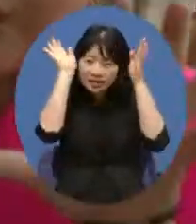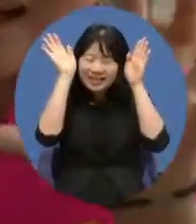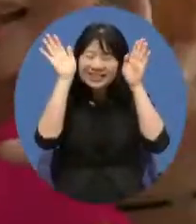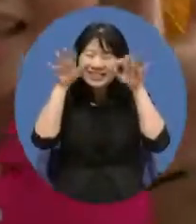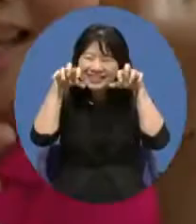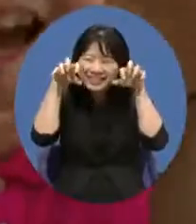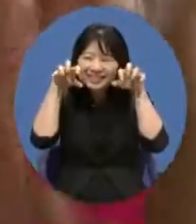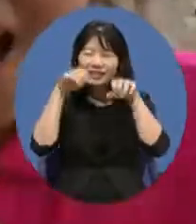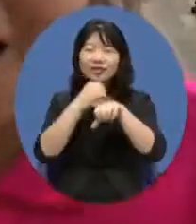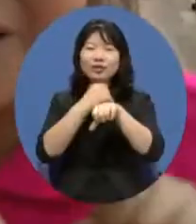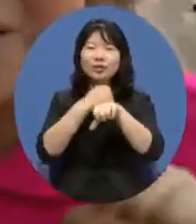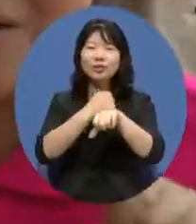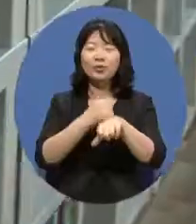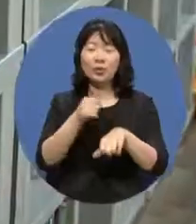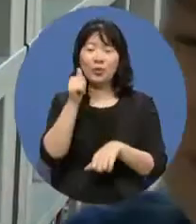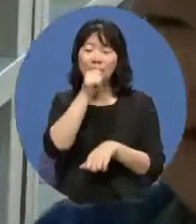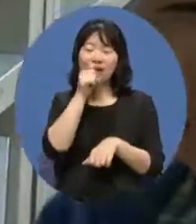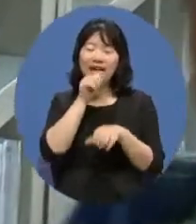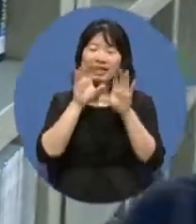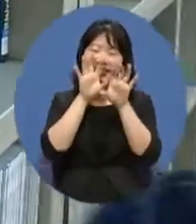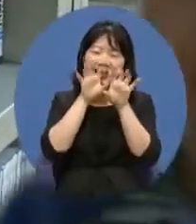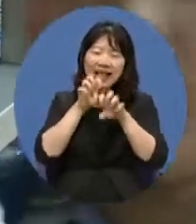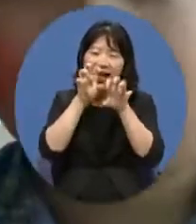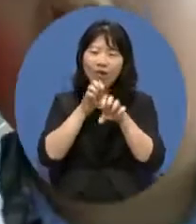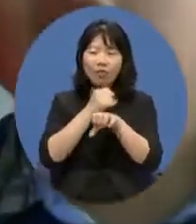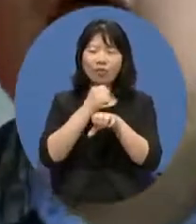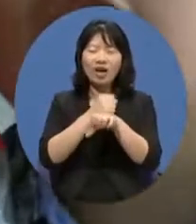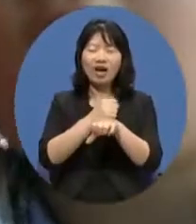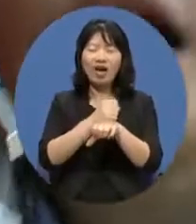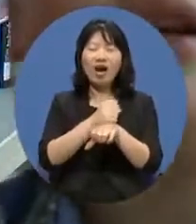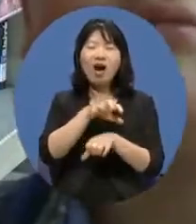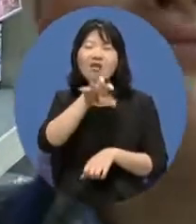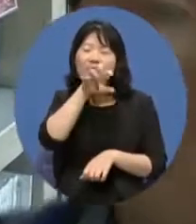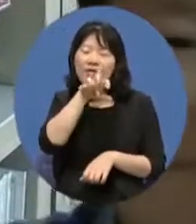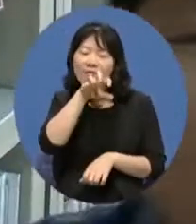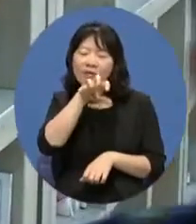나는 고양이 야옹. 나는 사냥개.